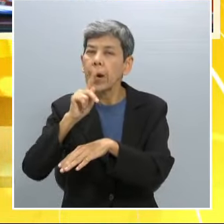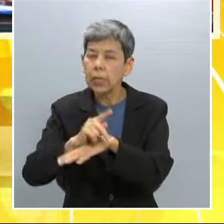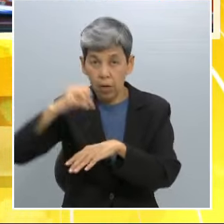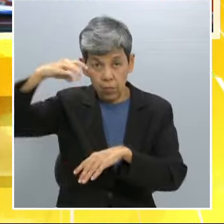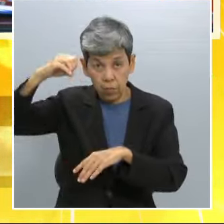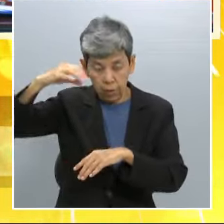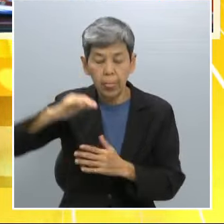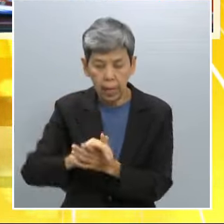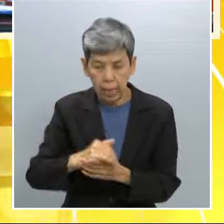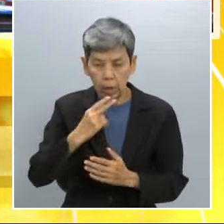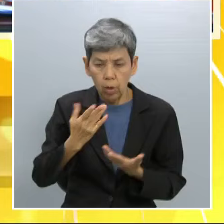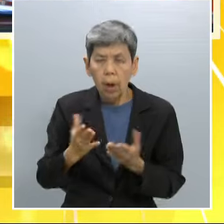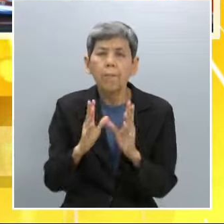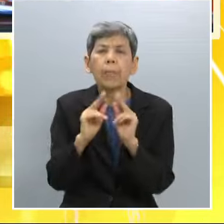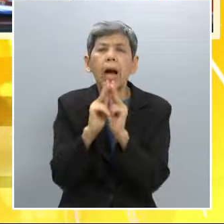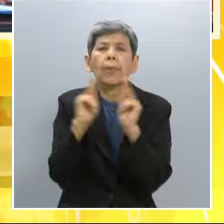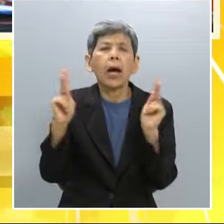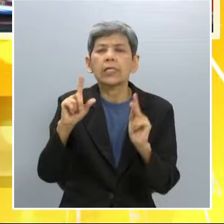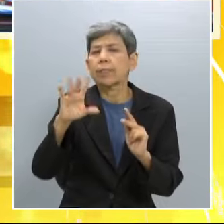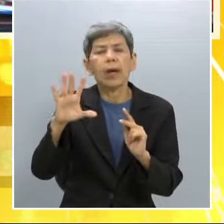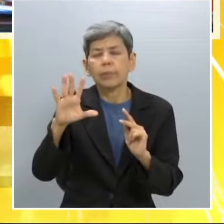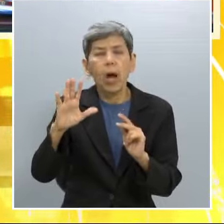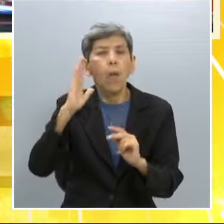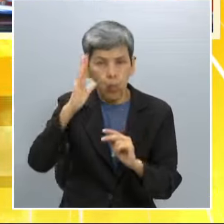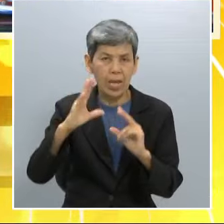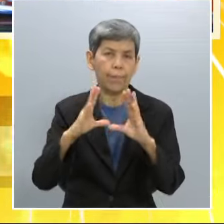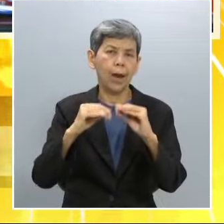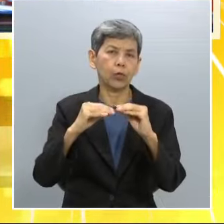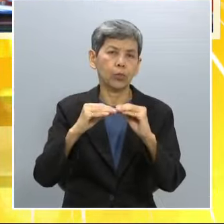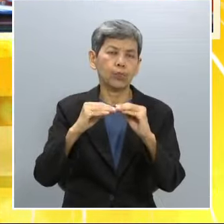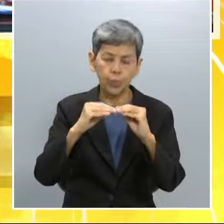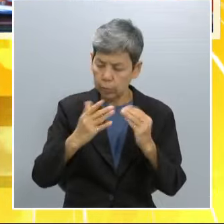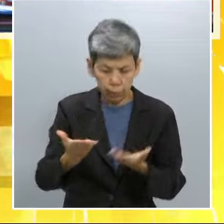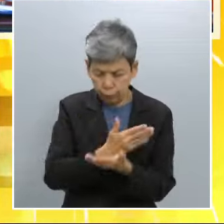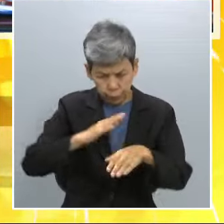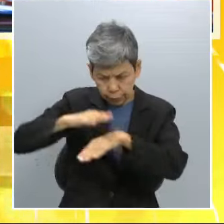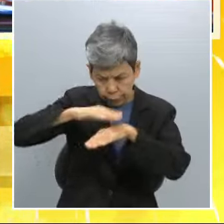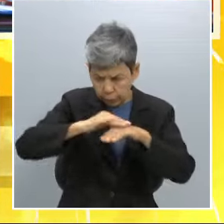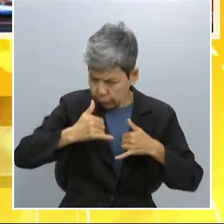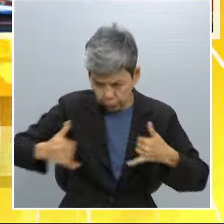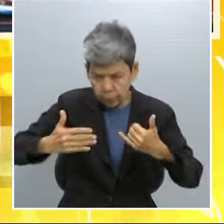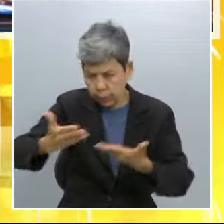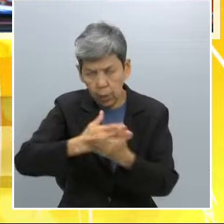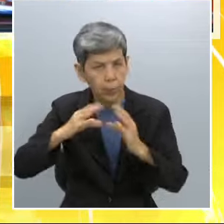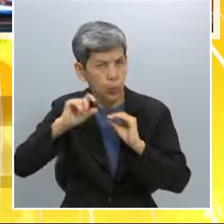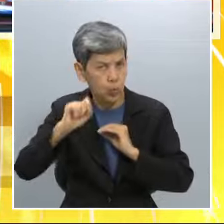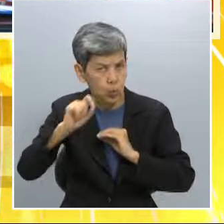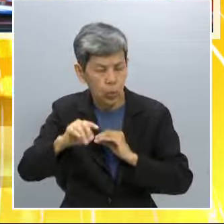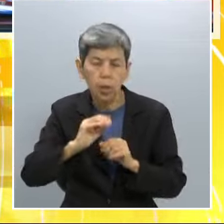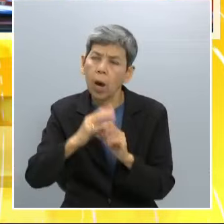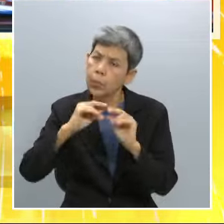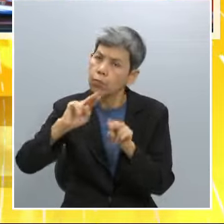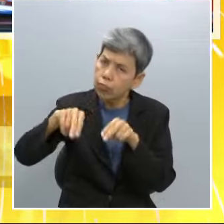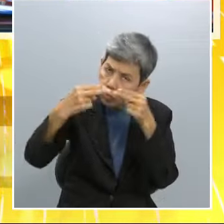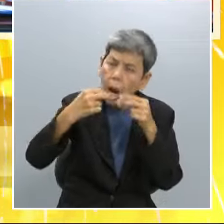บอร์ดครั้งต่อไปประชุมวันที่25ไม่ทันครับท่านประชุมพรุ่งนี้ครับนะครับเรียกโดยเร็วนะครับออนไลน์แล้วก็